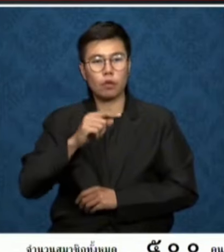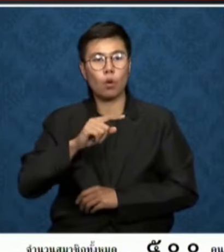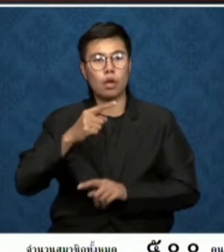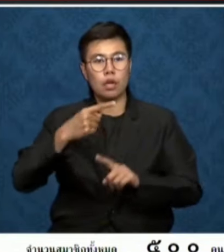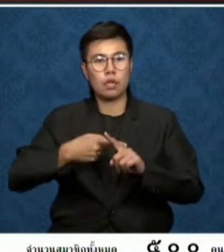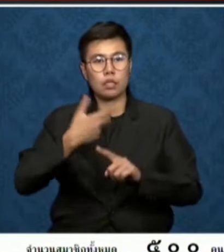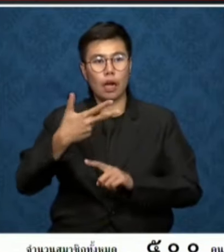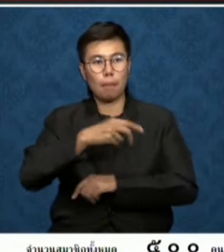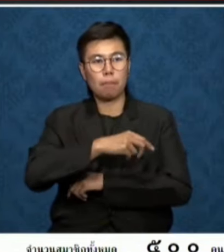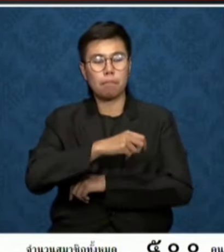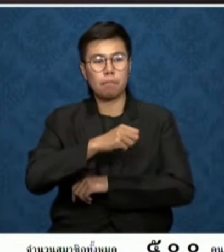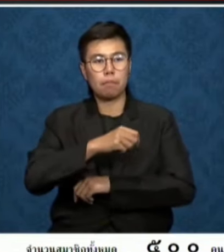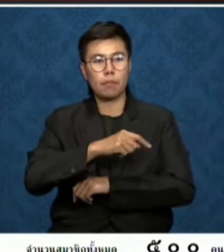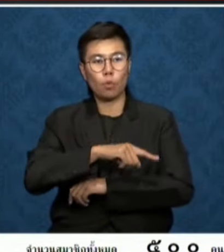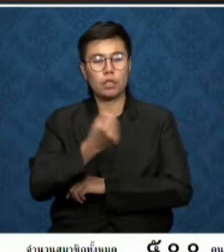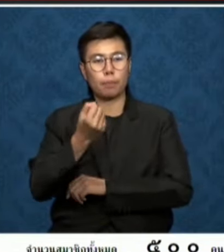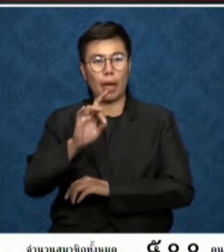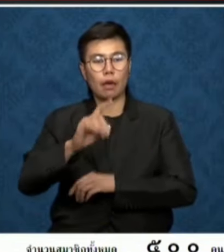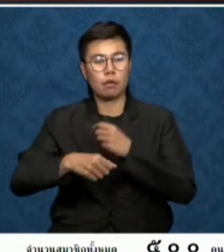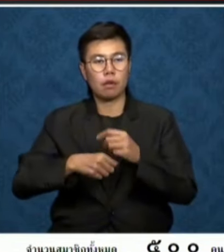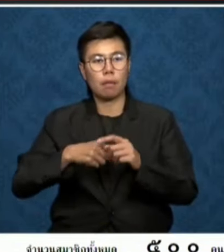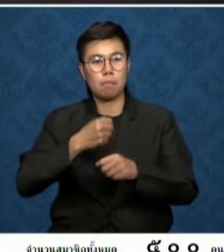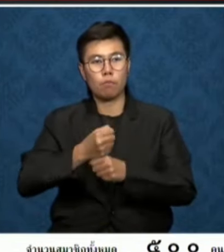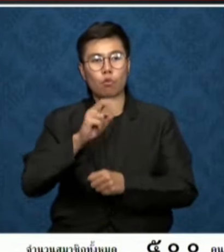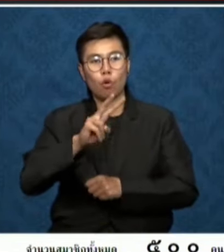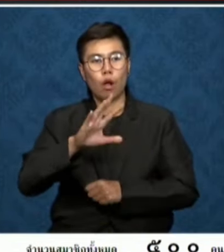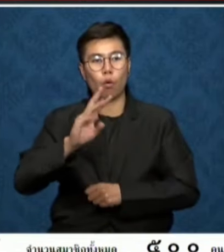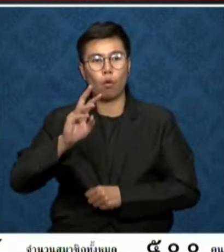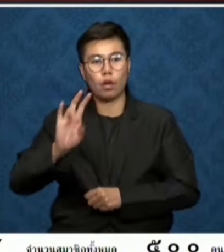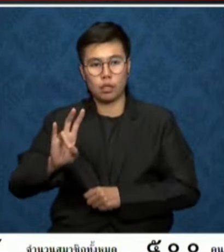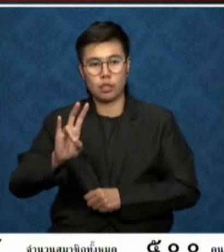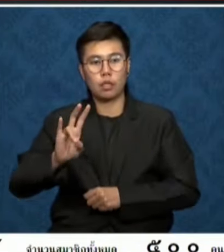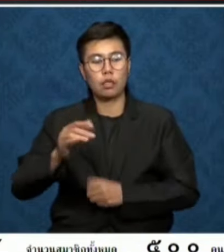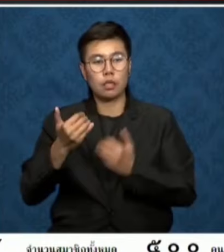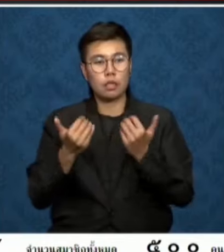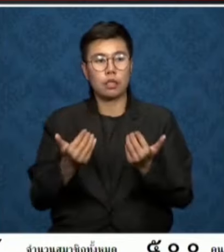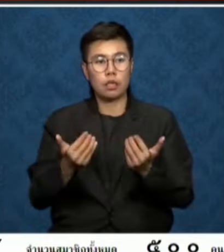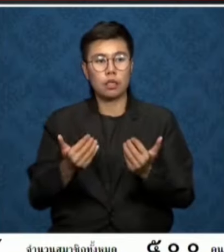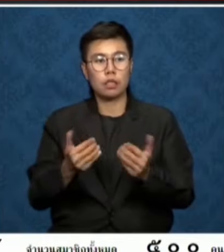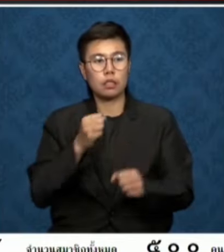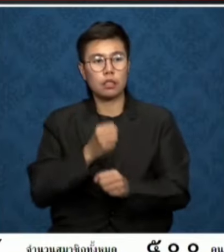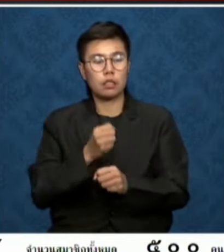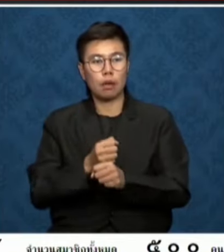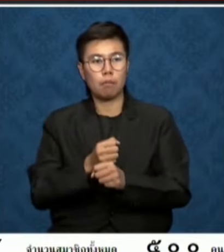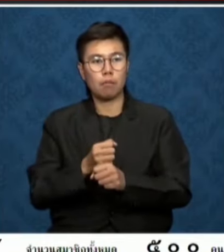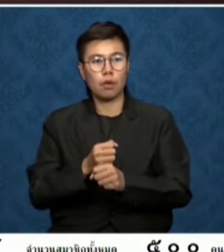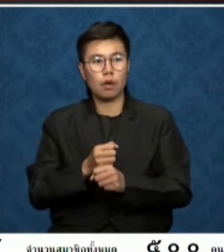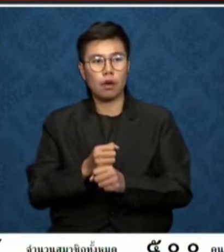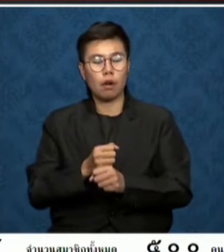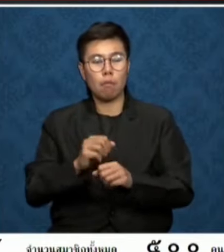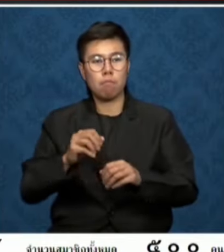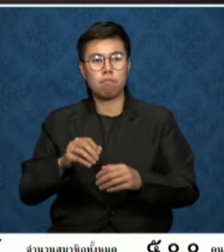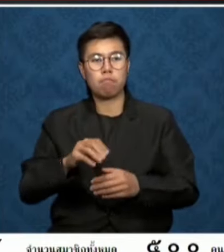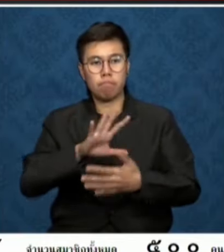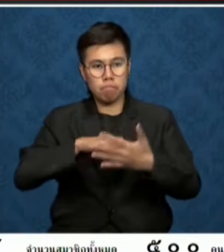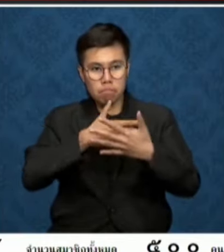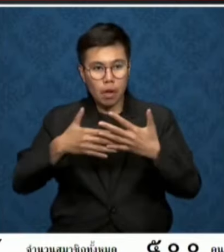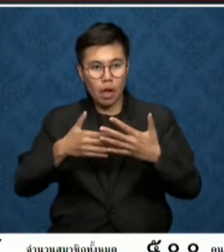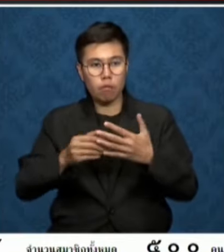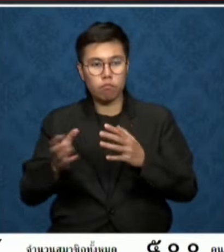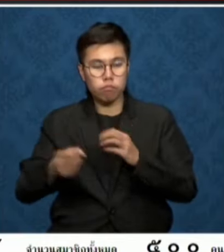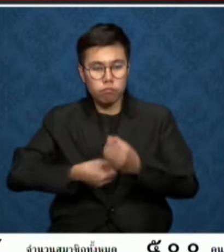นาคม2567ค่ะเราก็ยังคงไม่มีการทำ public hearing หรือว่าแผนรับฟังความคิดเห็นสำหรับ